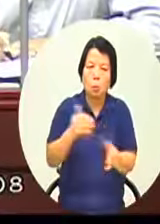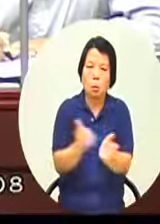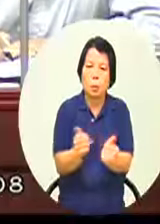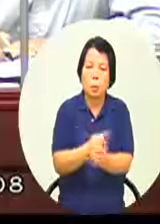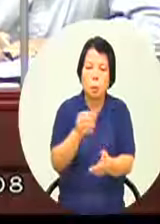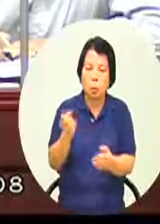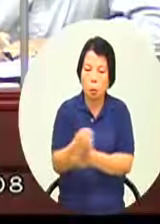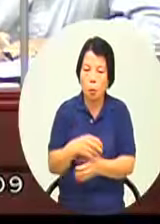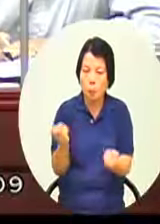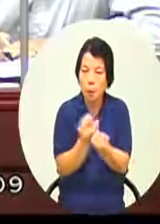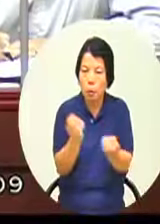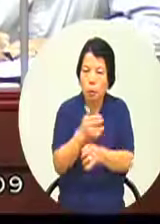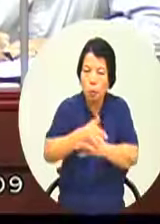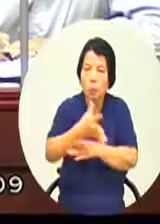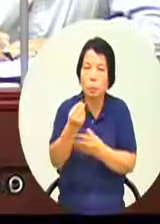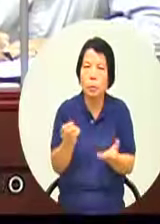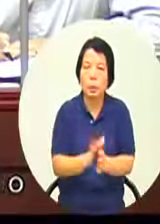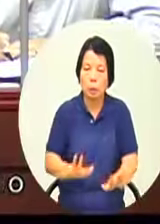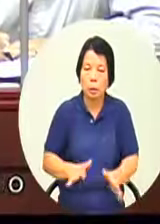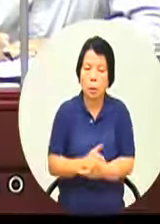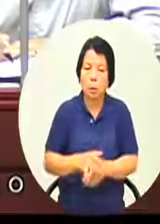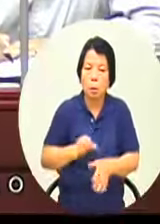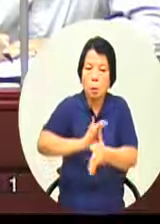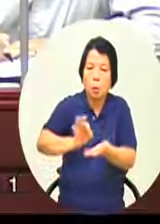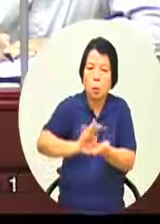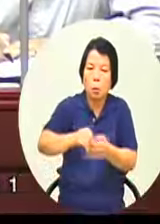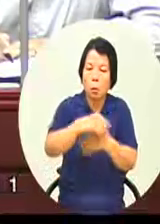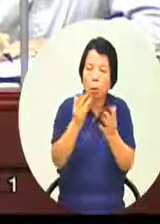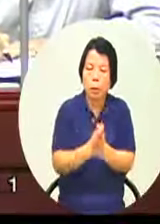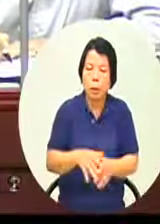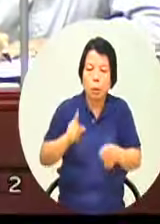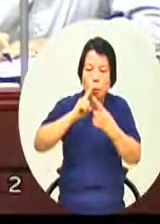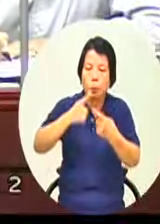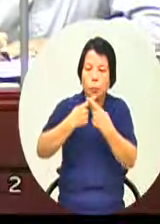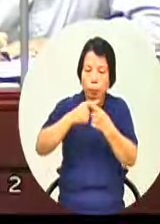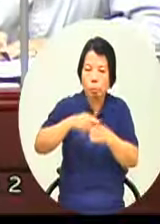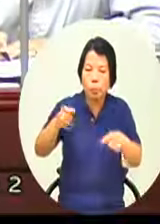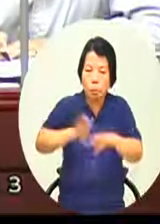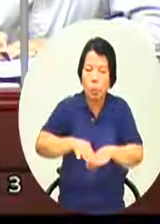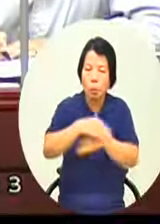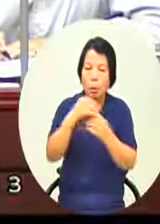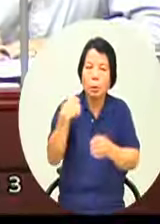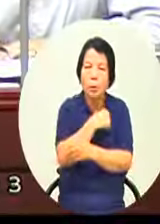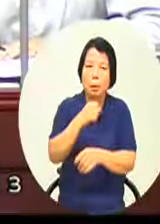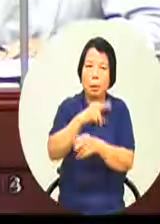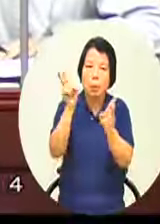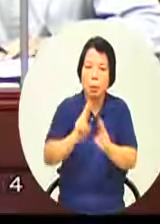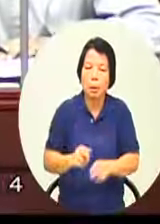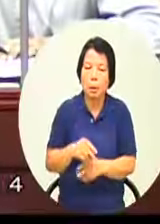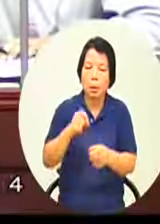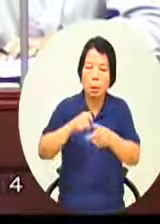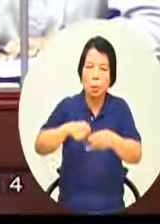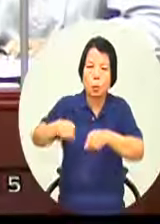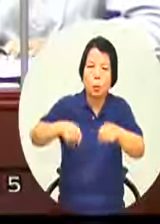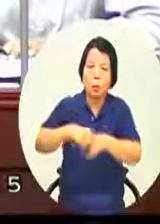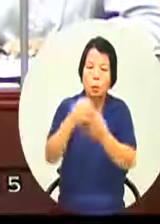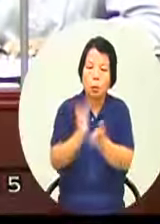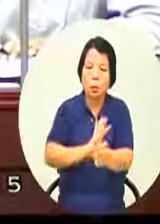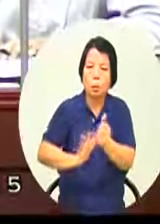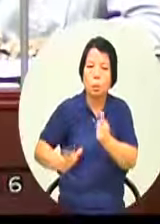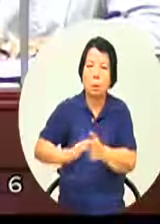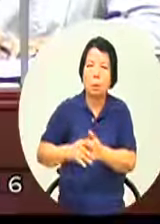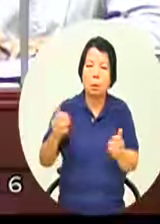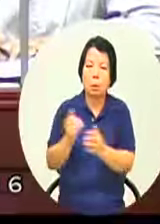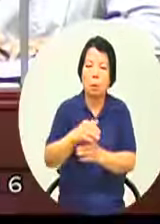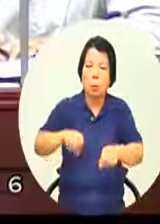这个管子其实还没有通水使用，它是属于密闭空间。那因为浅盾台电的浅盾工程造成的这个下线。整段